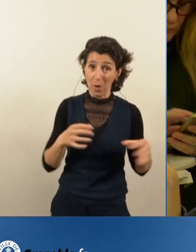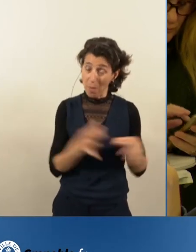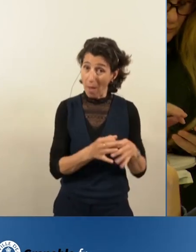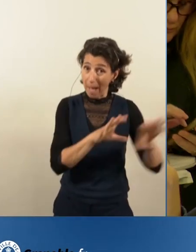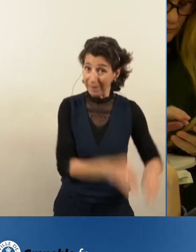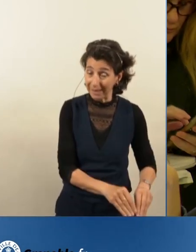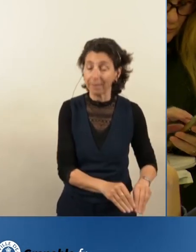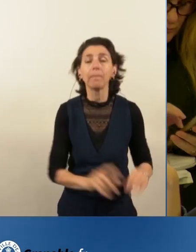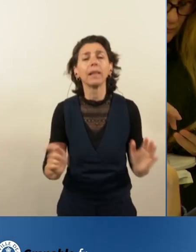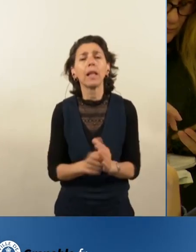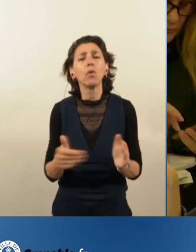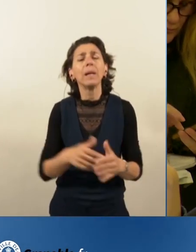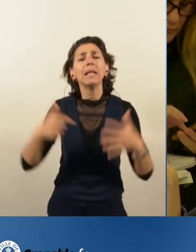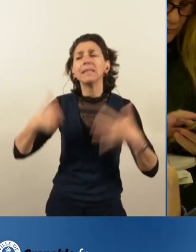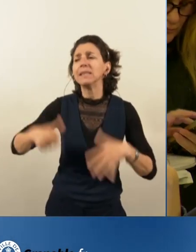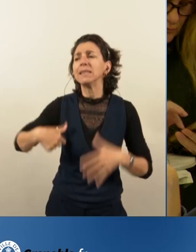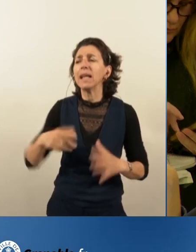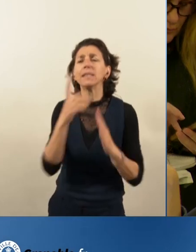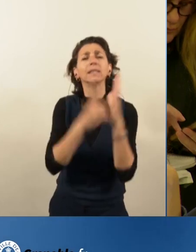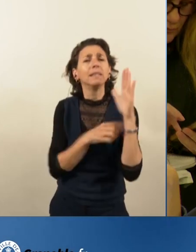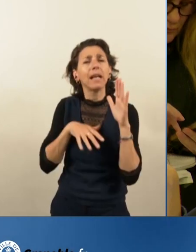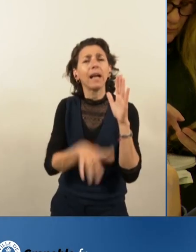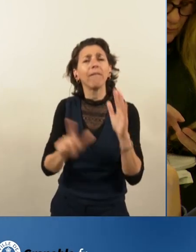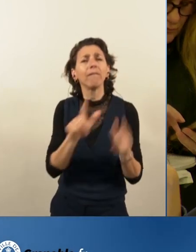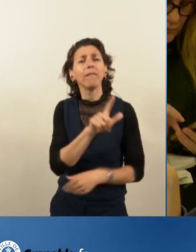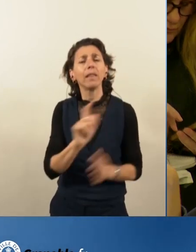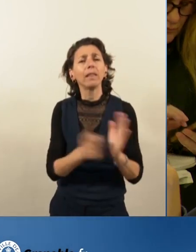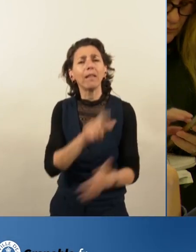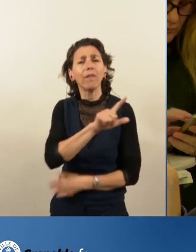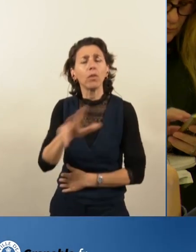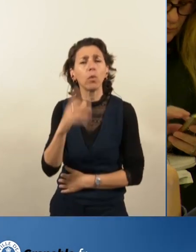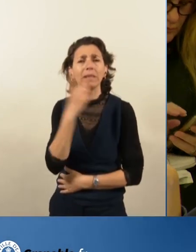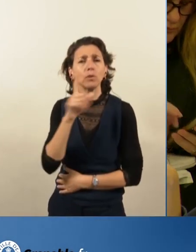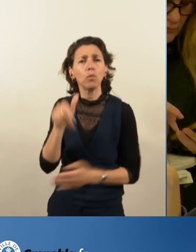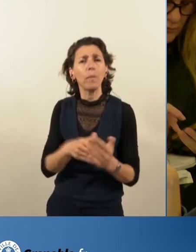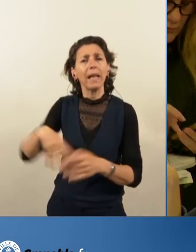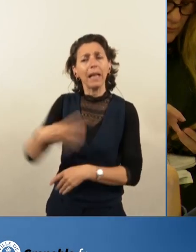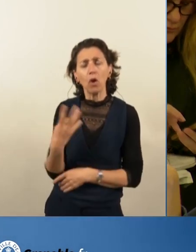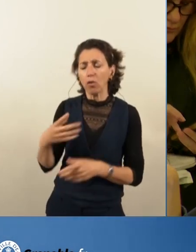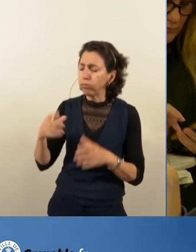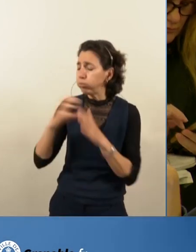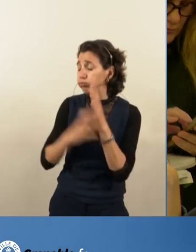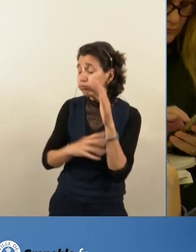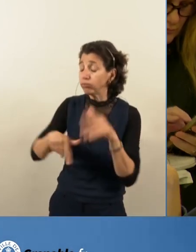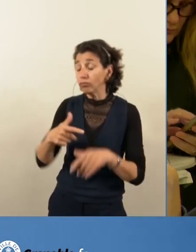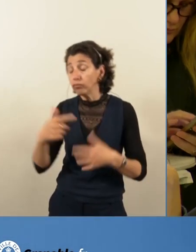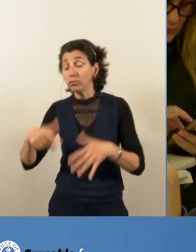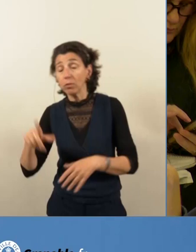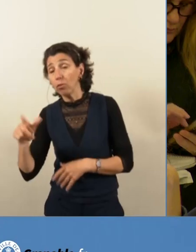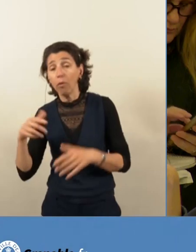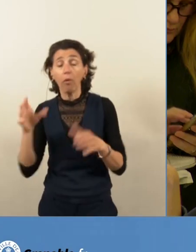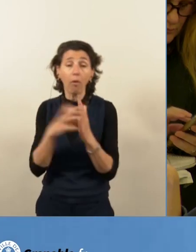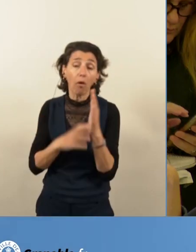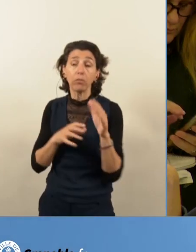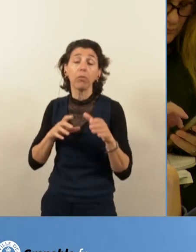métropole par le décret du 23 décembre 2014 et comme le prévoit l'article l 12 17 2 du Code Général des Collectivités Territoriales